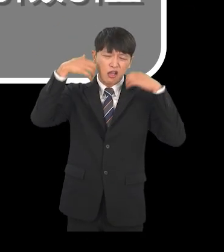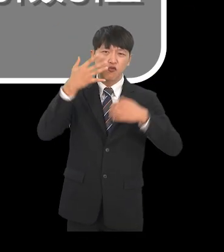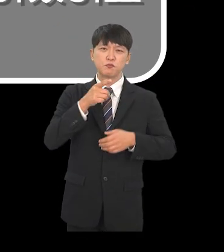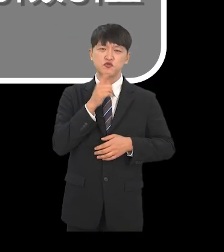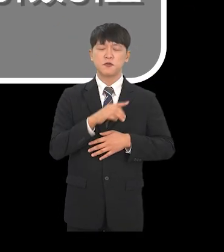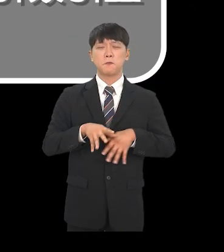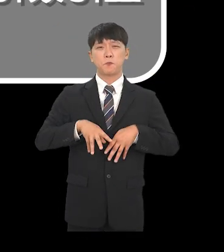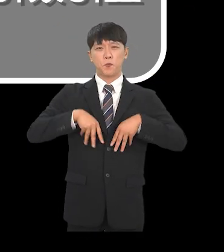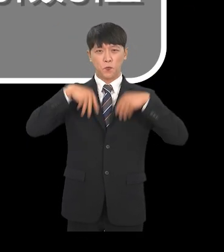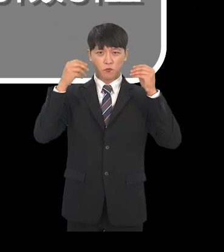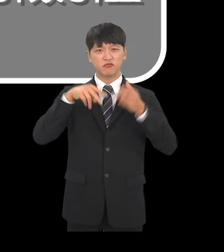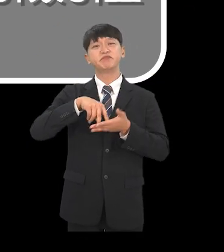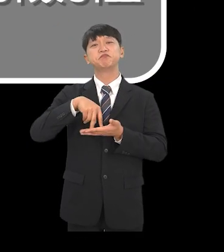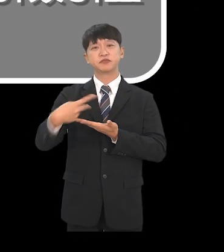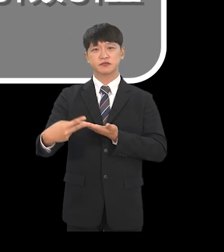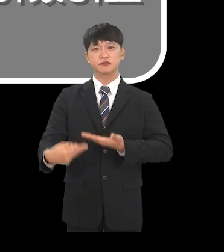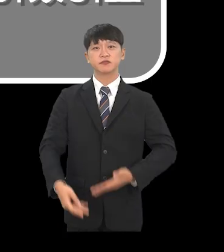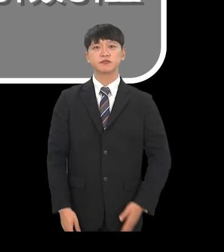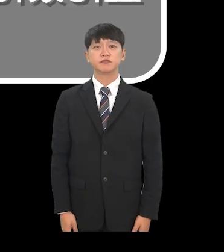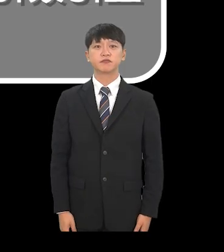것이었어요.